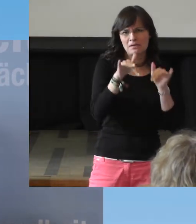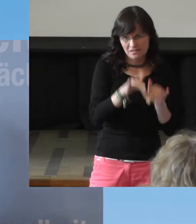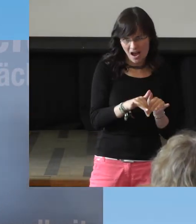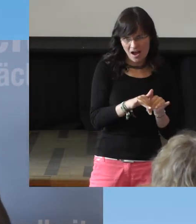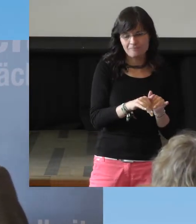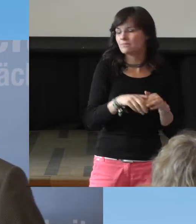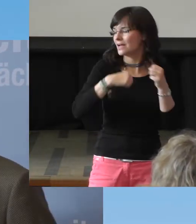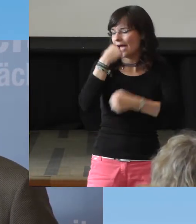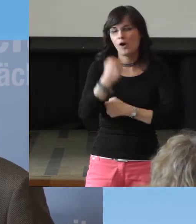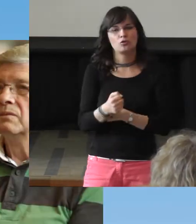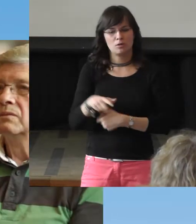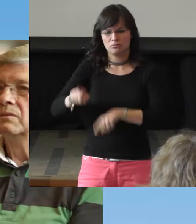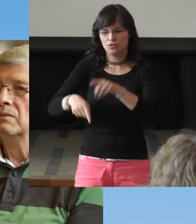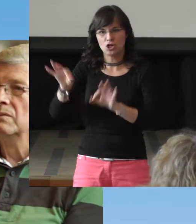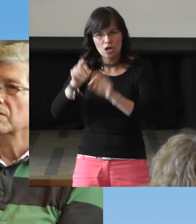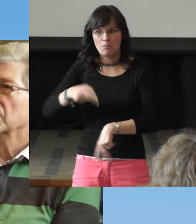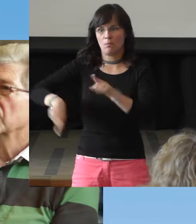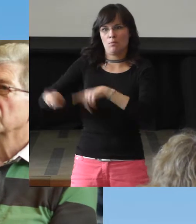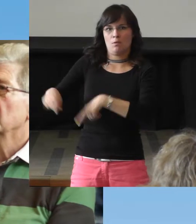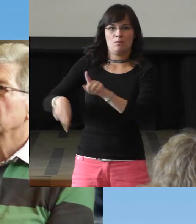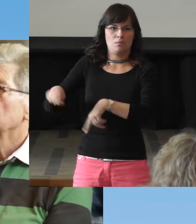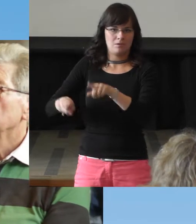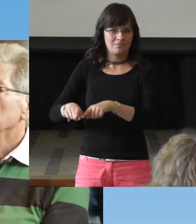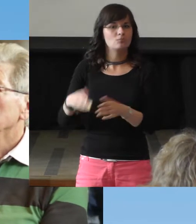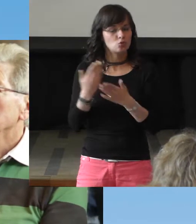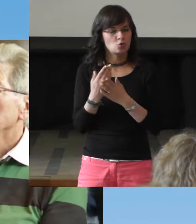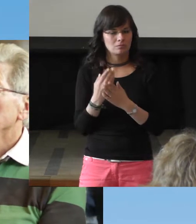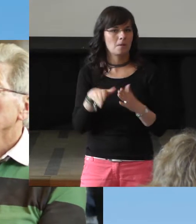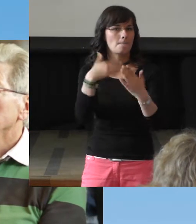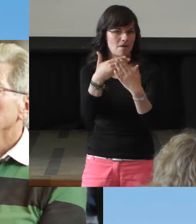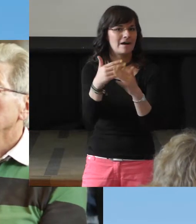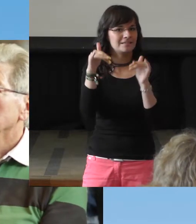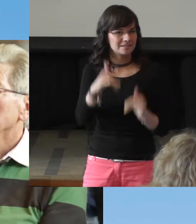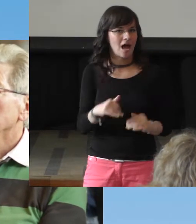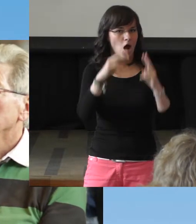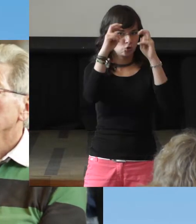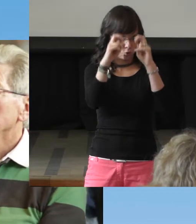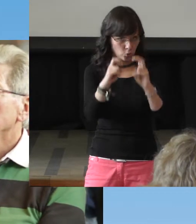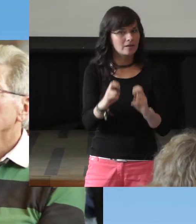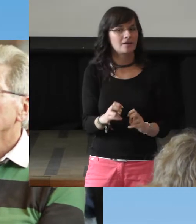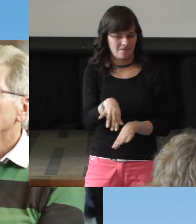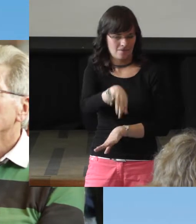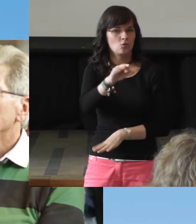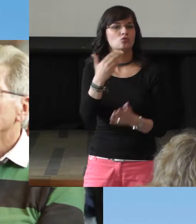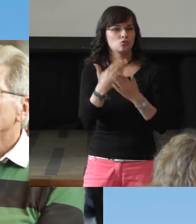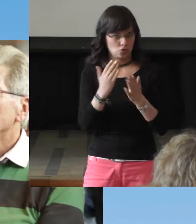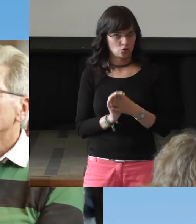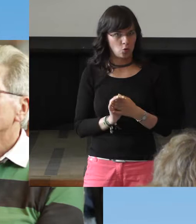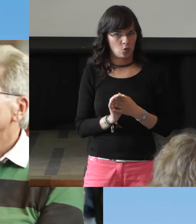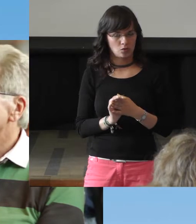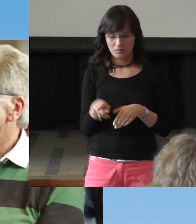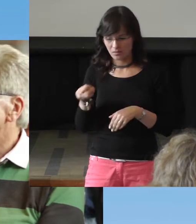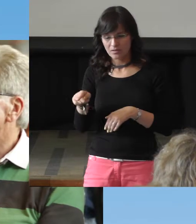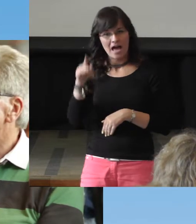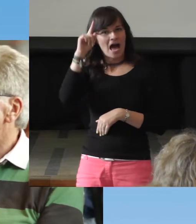Eisenmangel. Das hat man auch in verschiedenen Studien nachgewiesen, man konnte also auch im Nervenwasser von RLS-Patienten